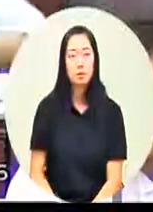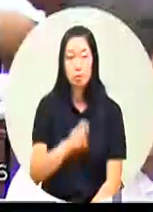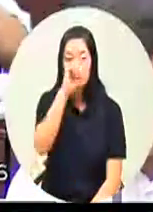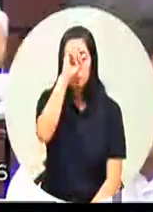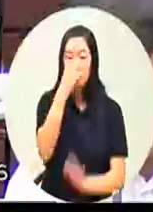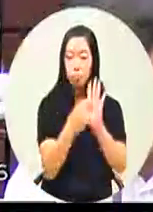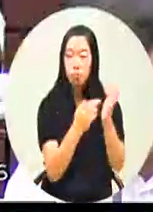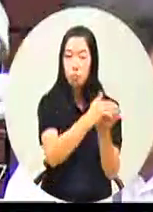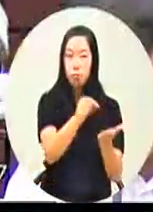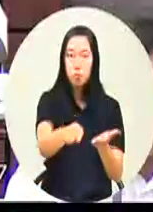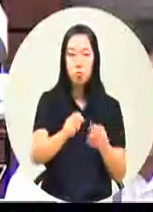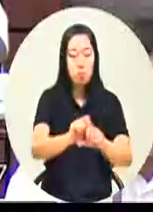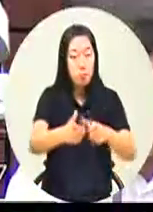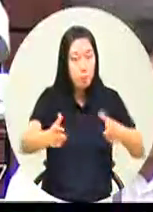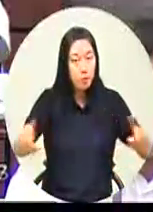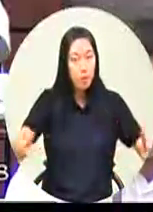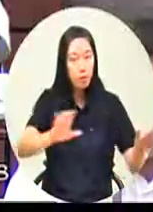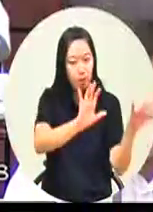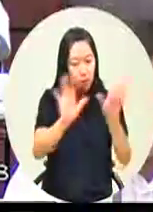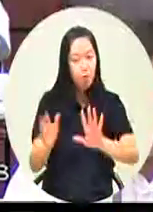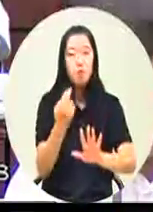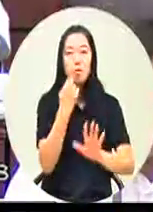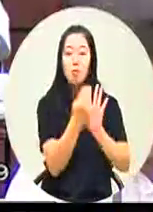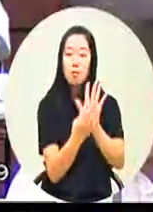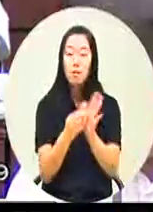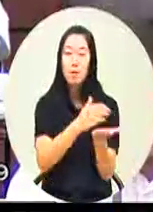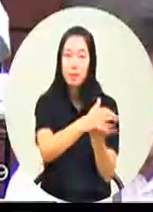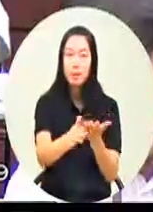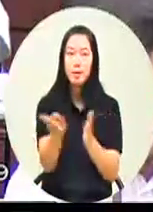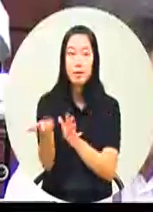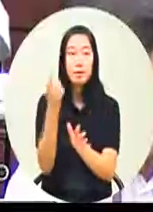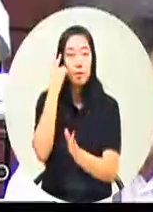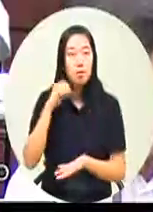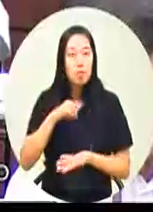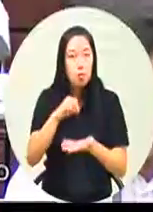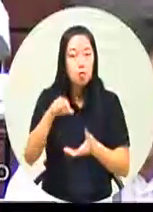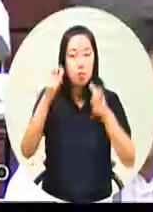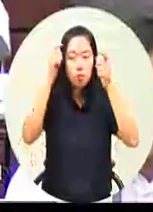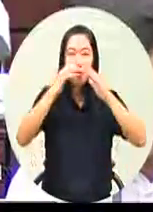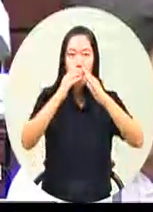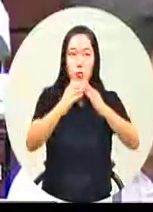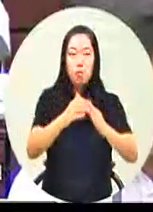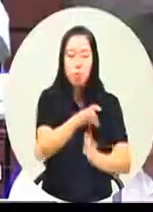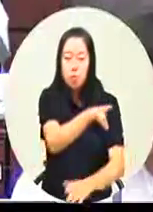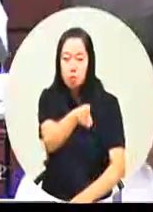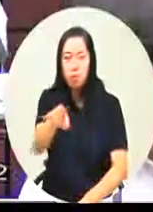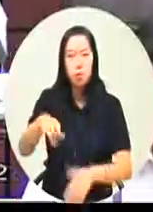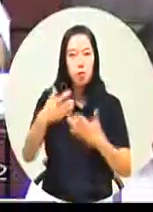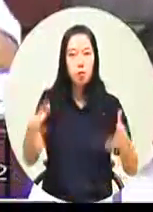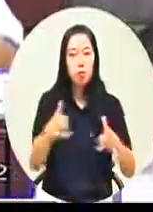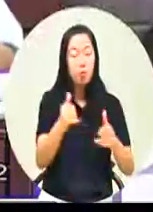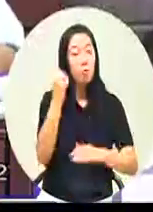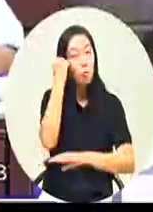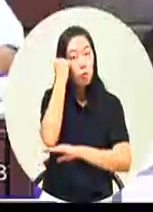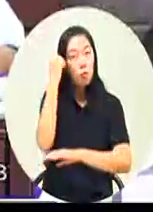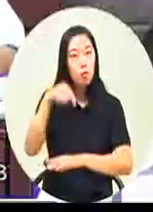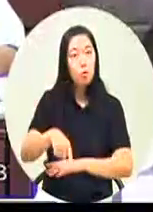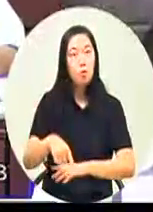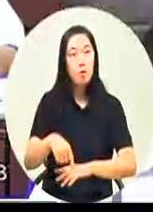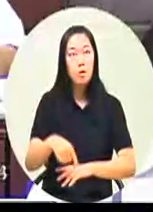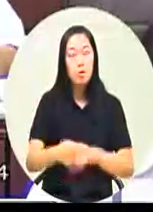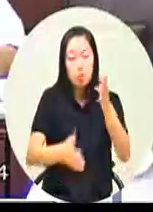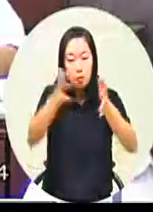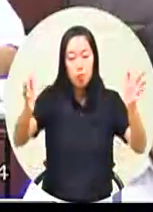决目前多元化的这样的状况，其实我们都市里面就像刚刚议员就讲的，我们高雄市也有很多很有特色的民宿就在都市计划